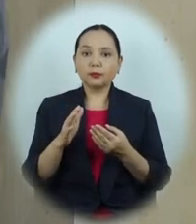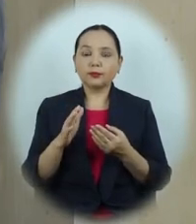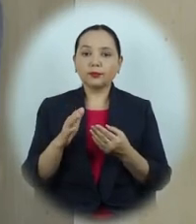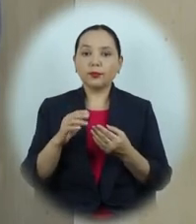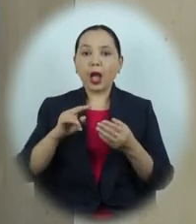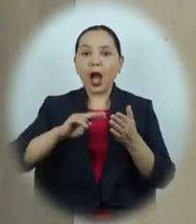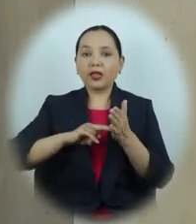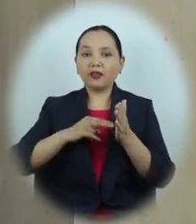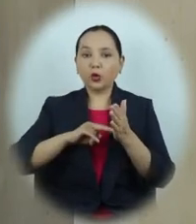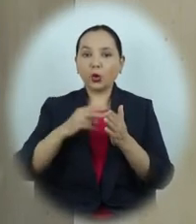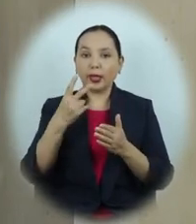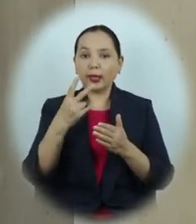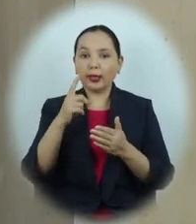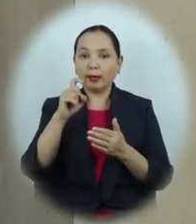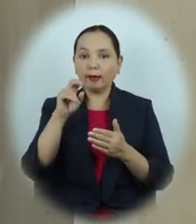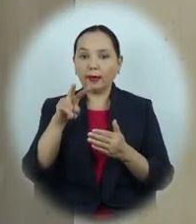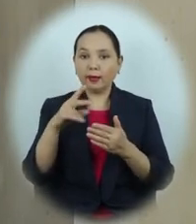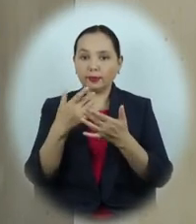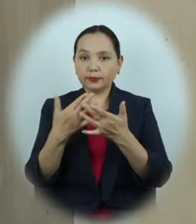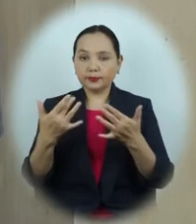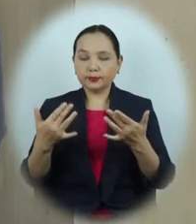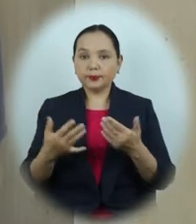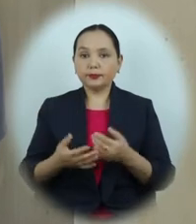ana atverka, ikki xil atverkamiz.